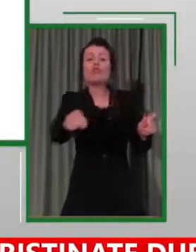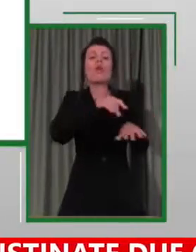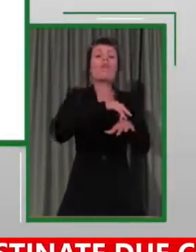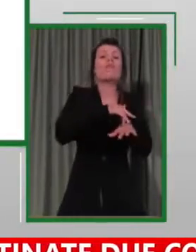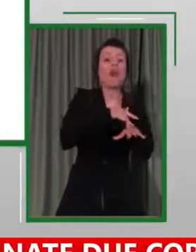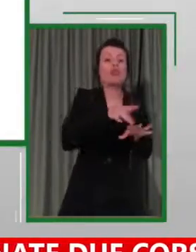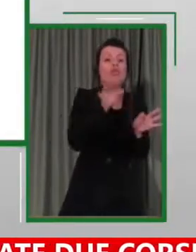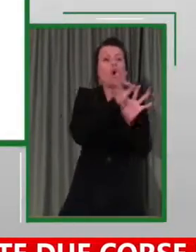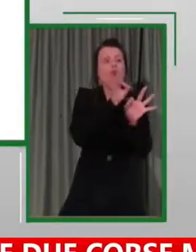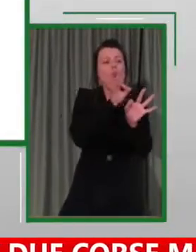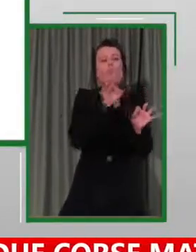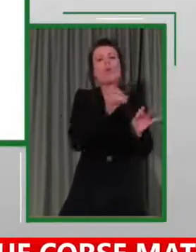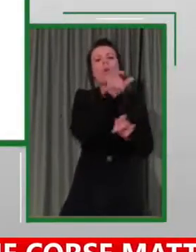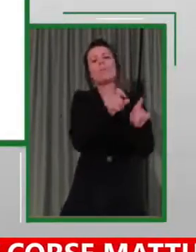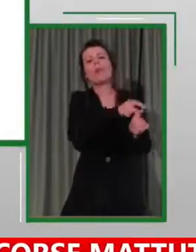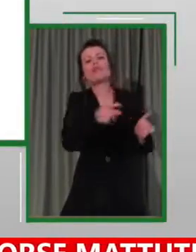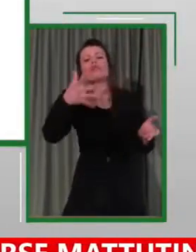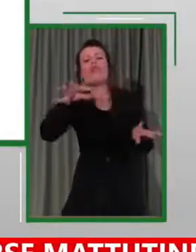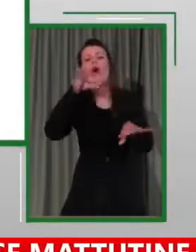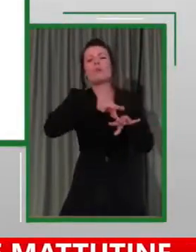corso già altre malattie.